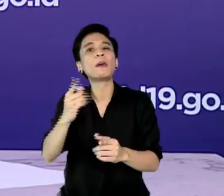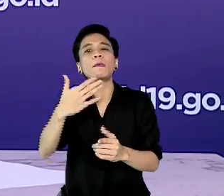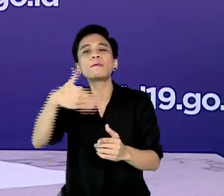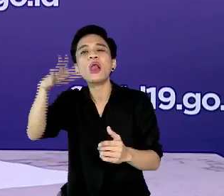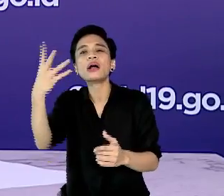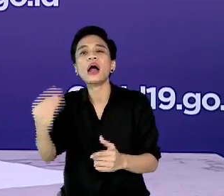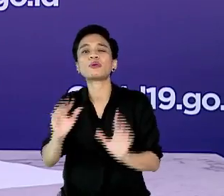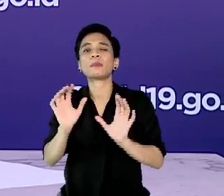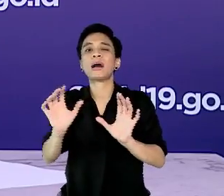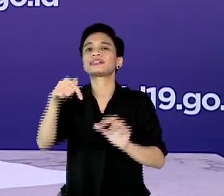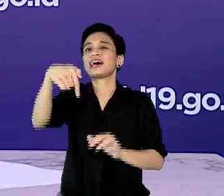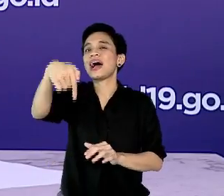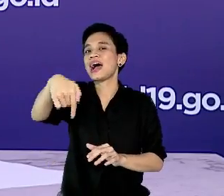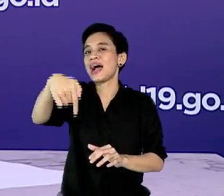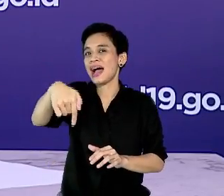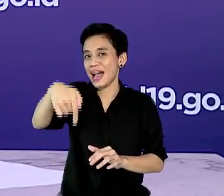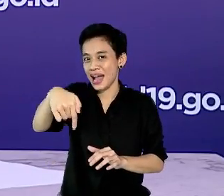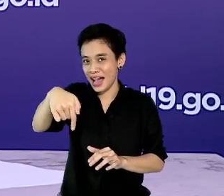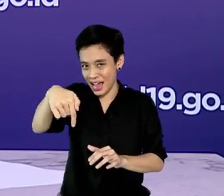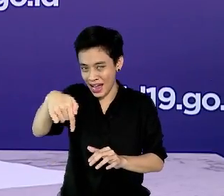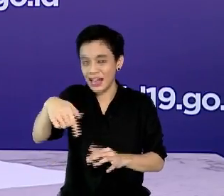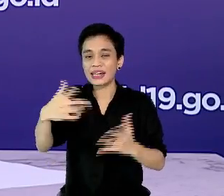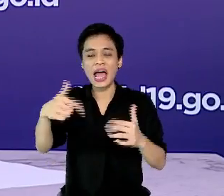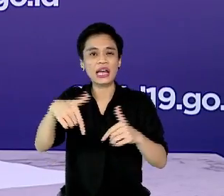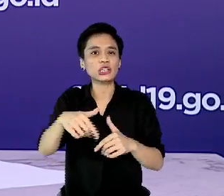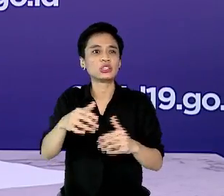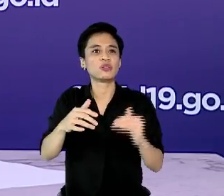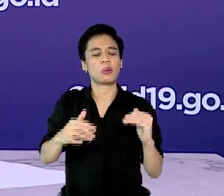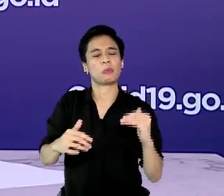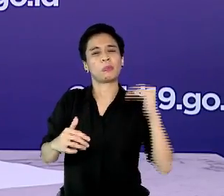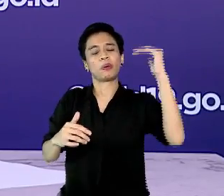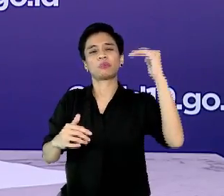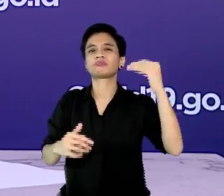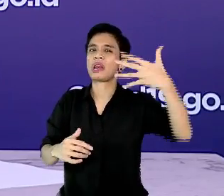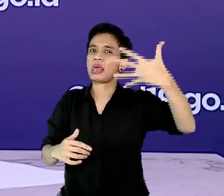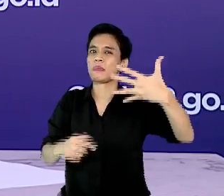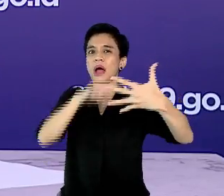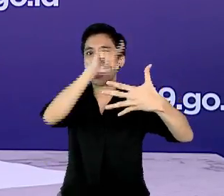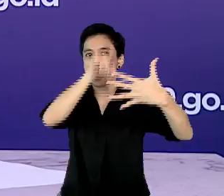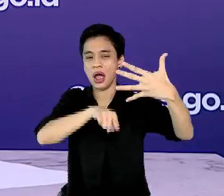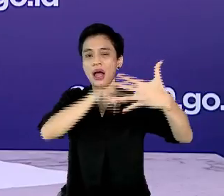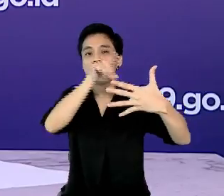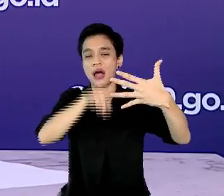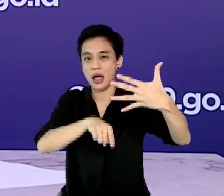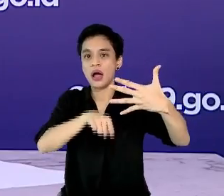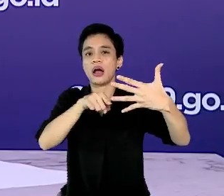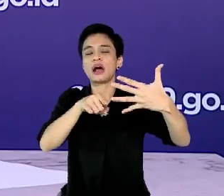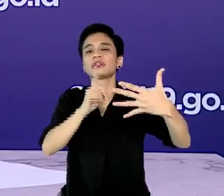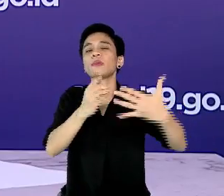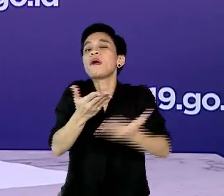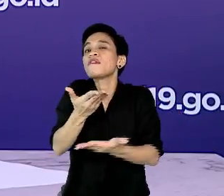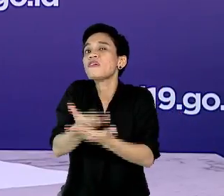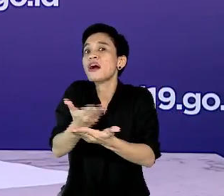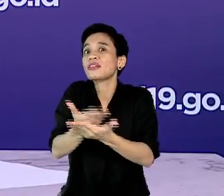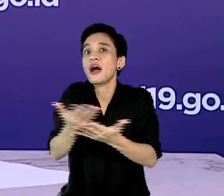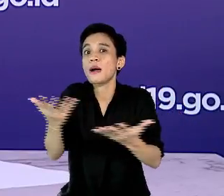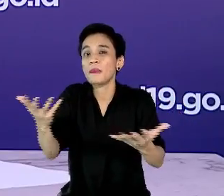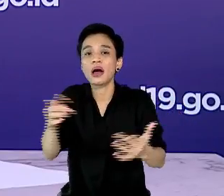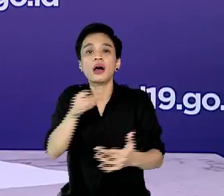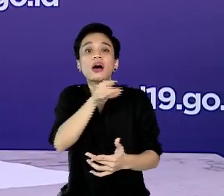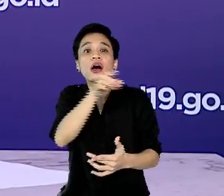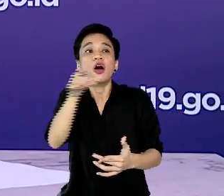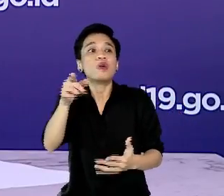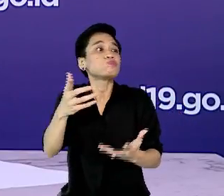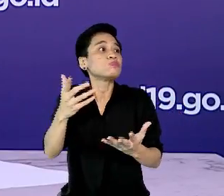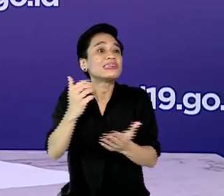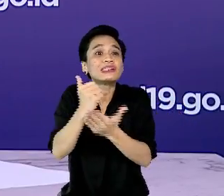maka perubahan 5 besar kenaikan tertinggi ini dapat dikaitkan dengan fakta bahwa meskipun